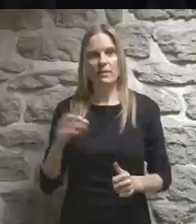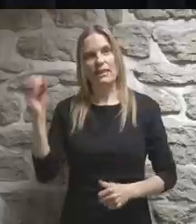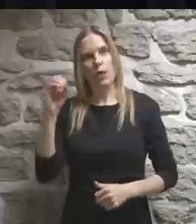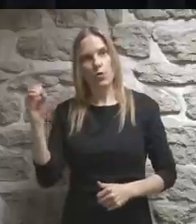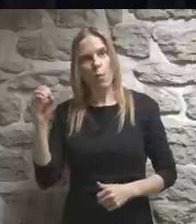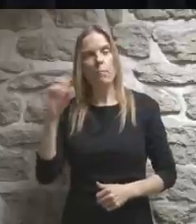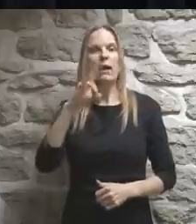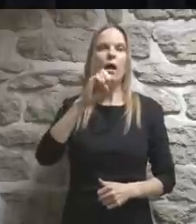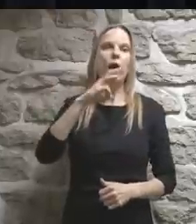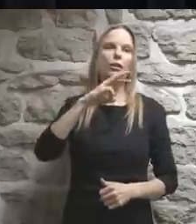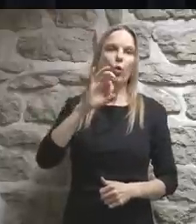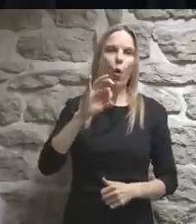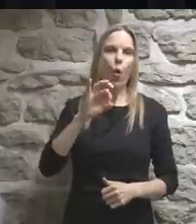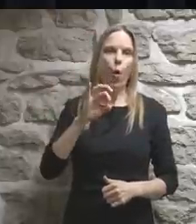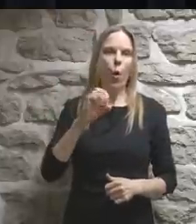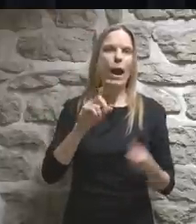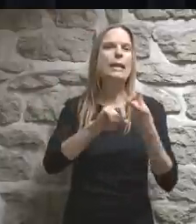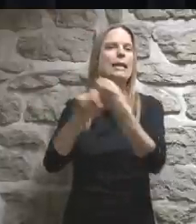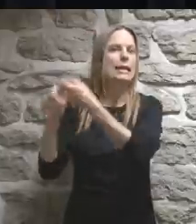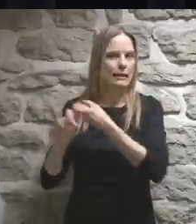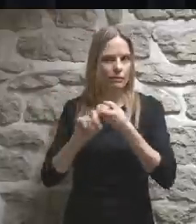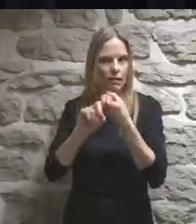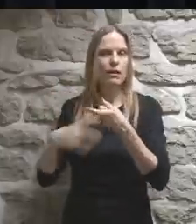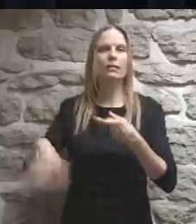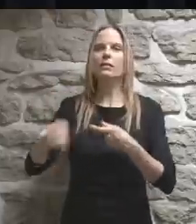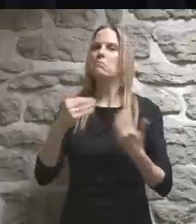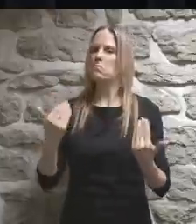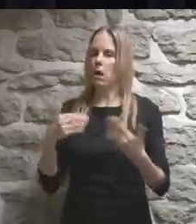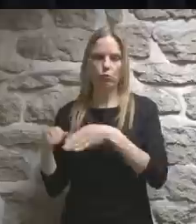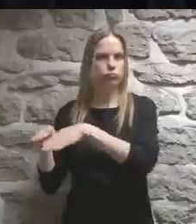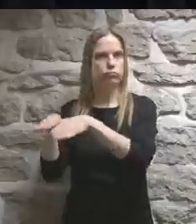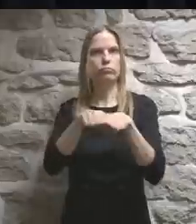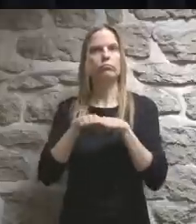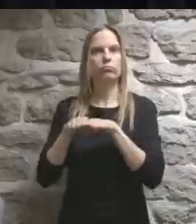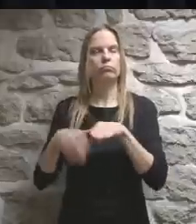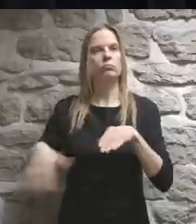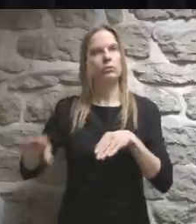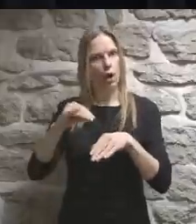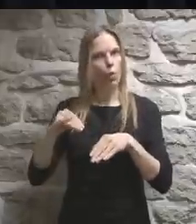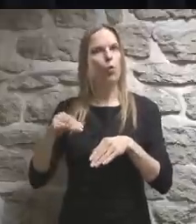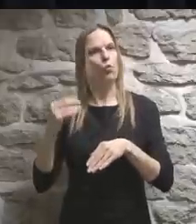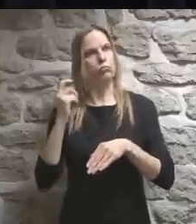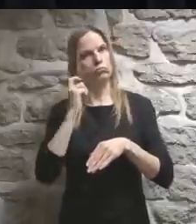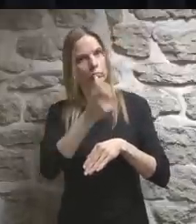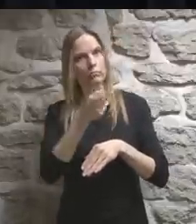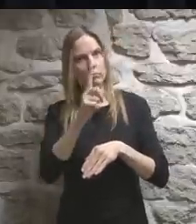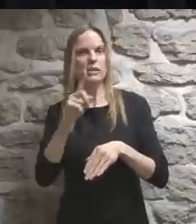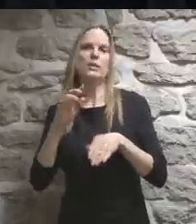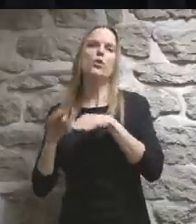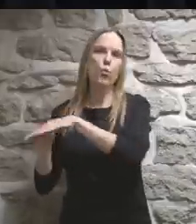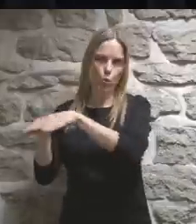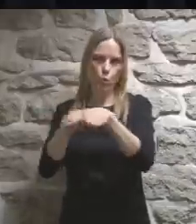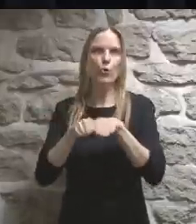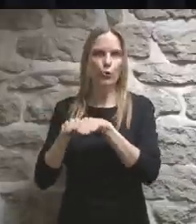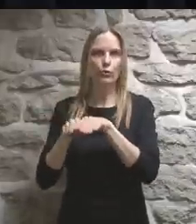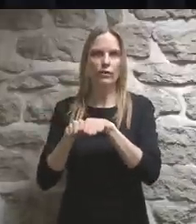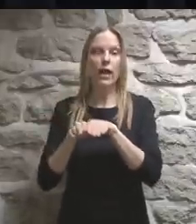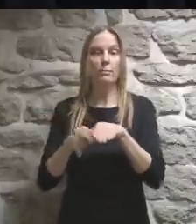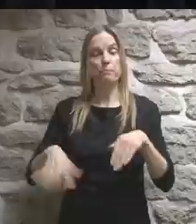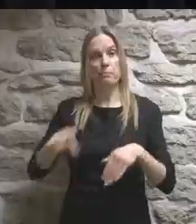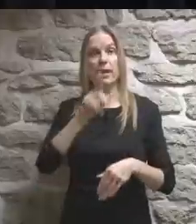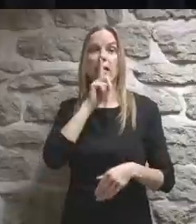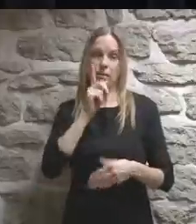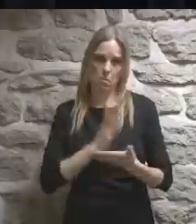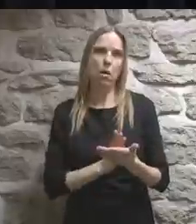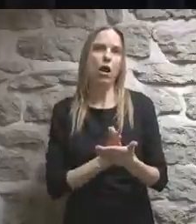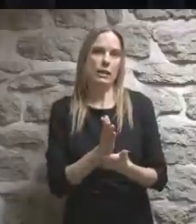NATO liitlased on hetkel väga ühtsed ja need sõnumid on olnud väga ühtsed, et me oleme hoidnud sama liini